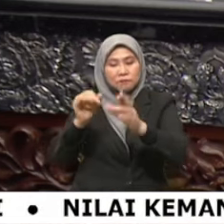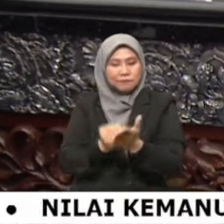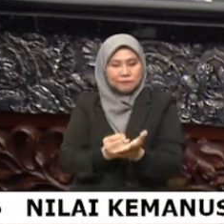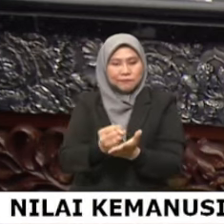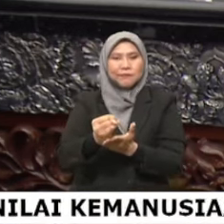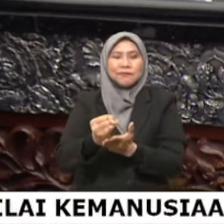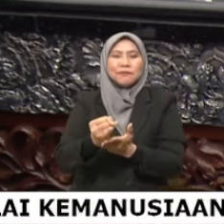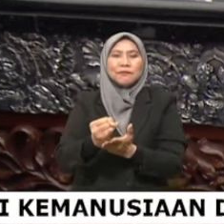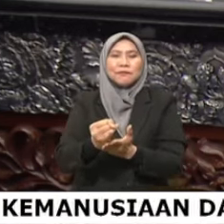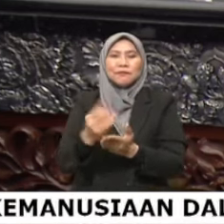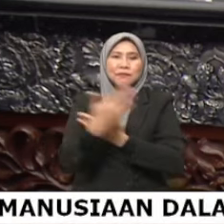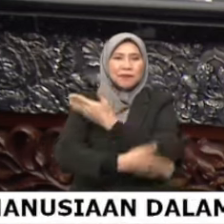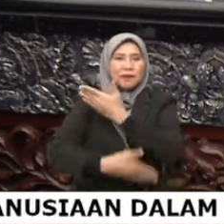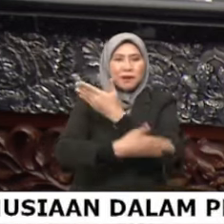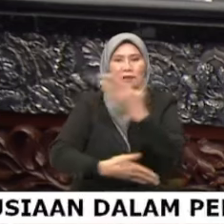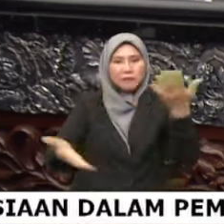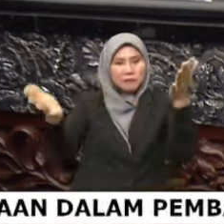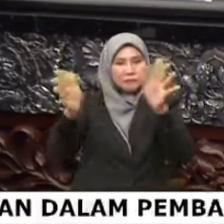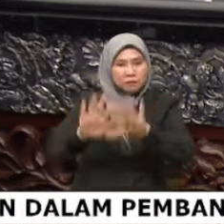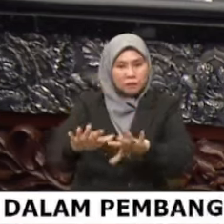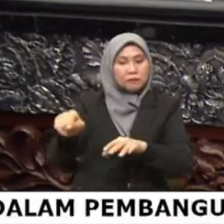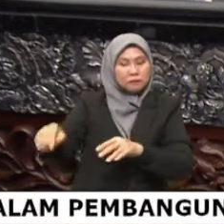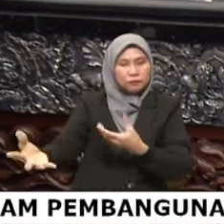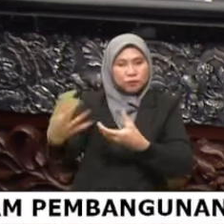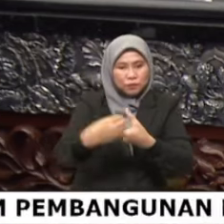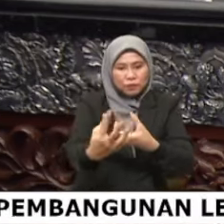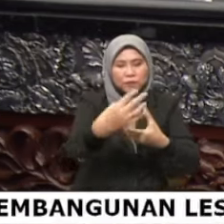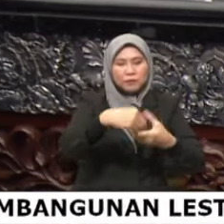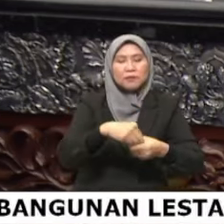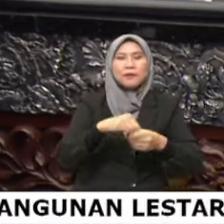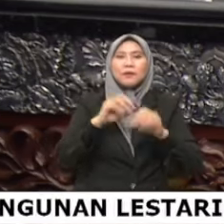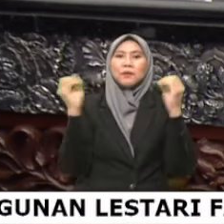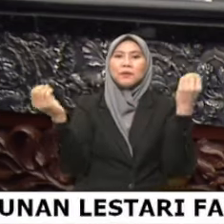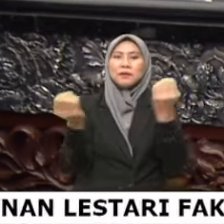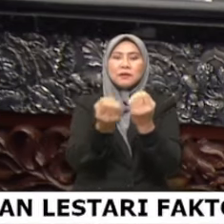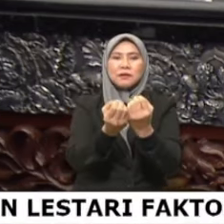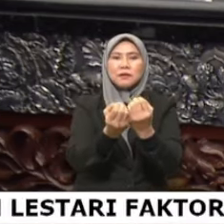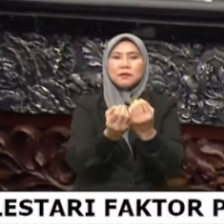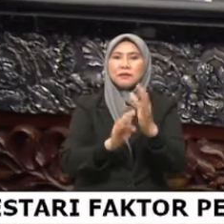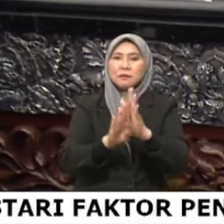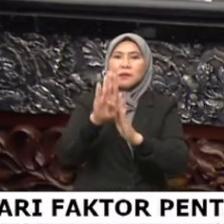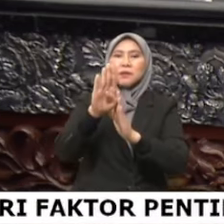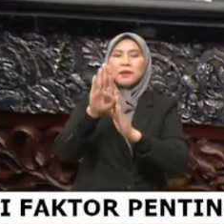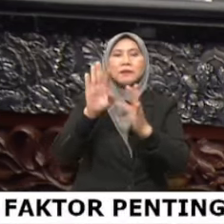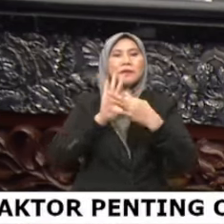integriti teritorial negara-negara anggota sebagai sebuah organisasi yang berlandaskan